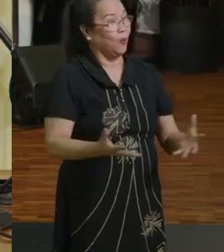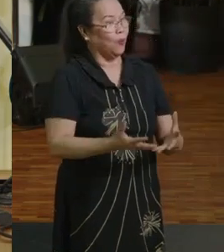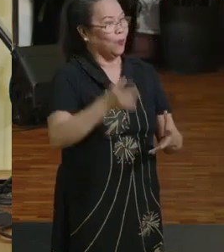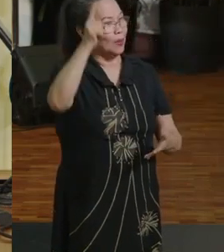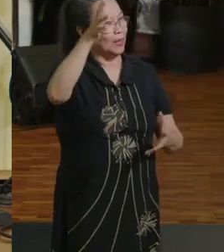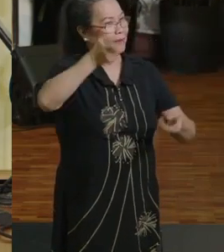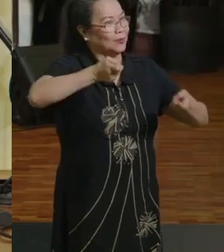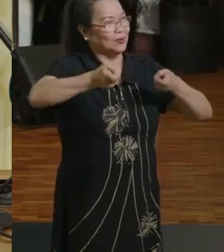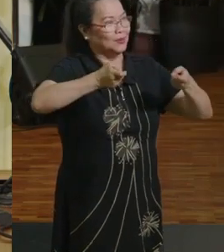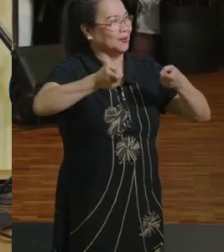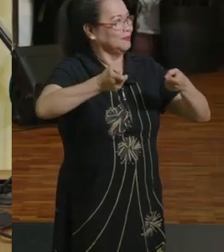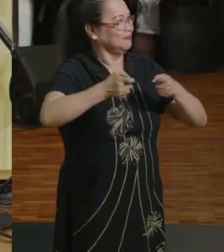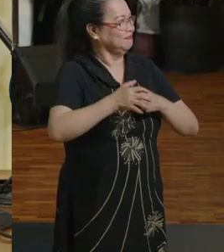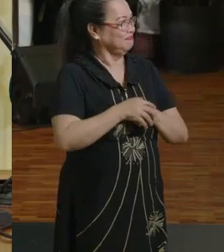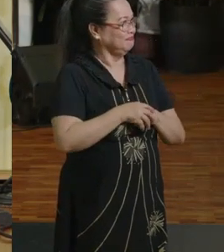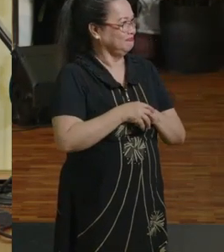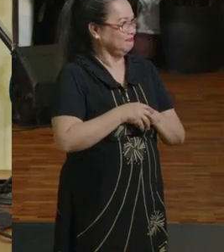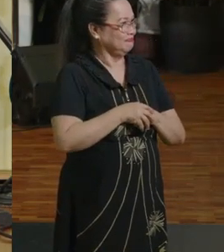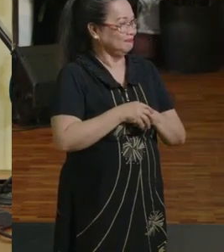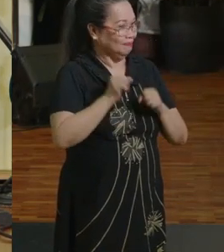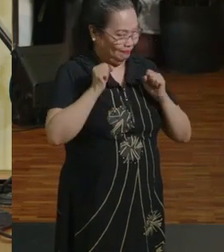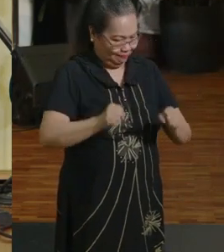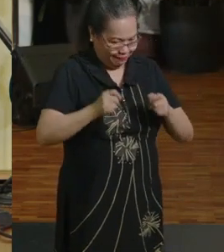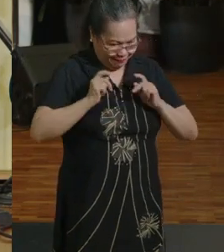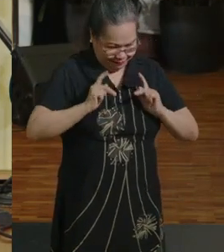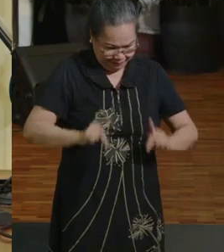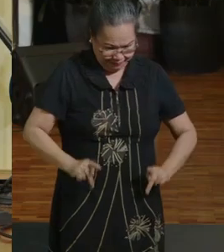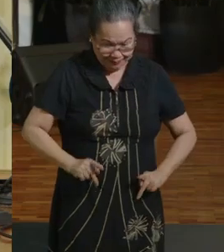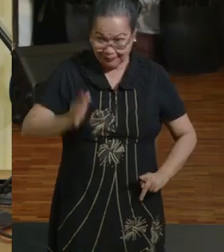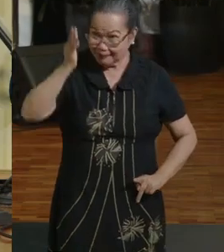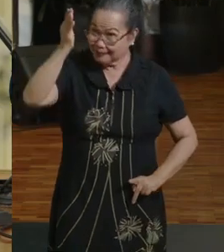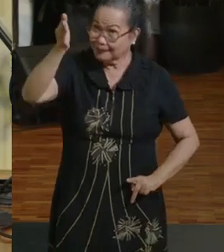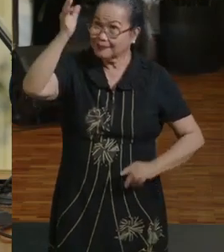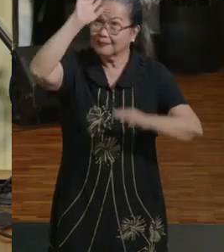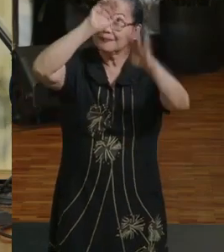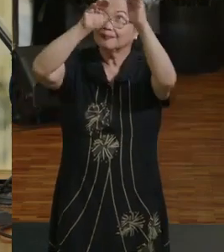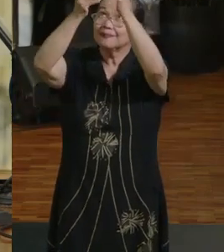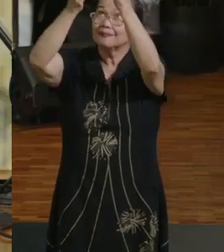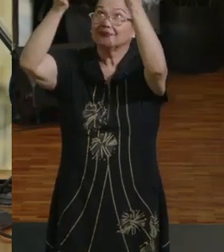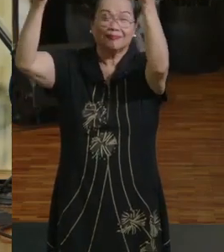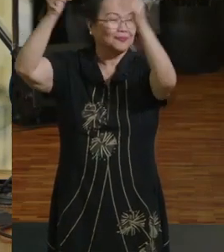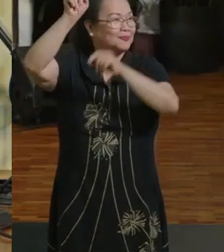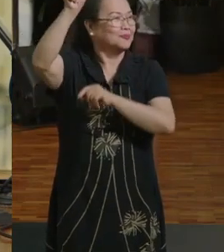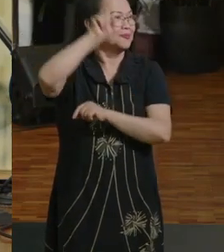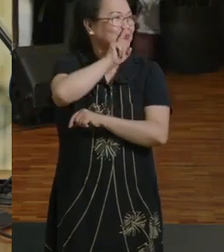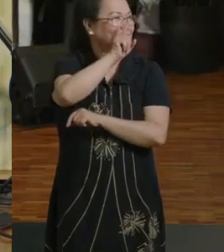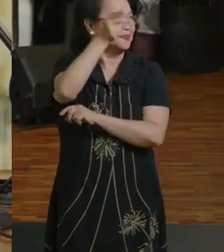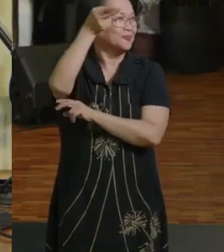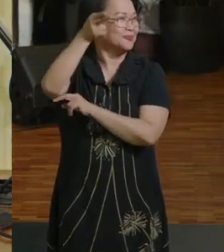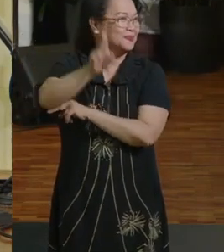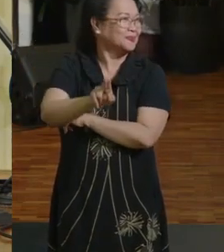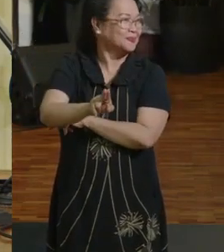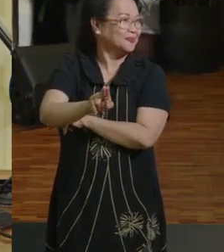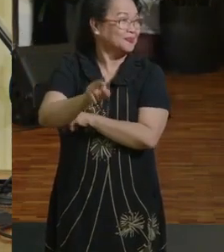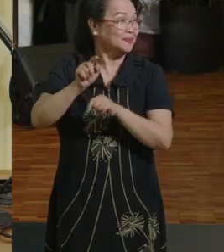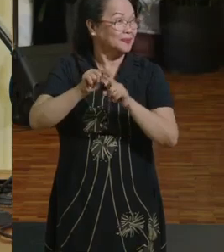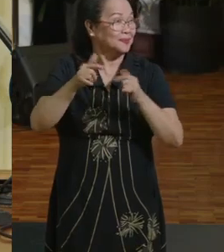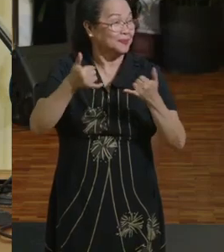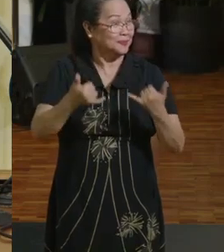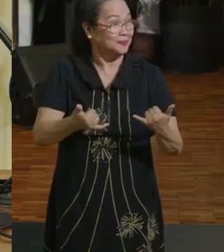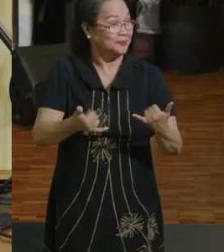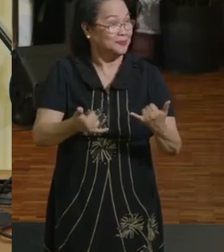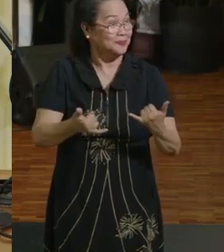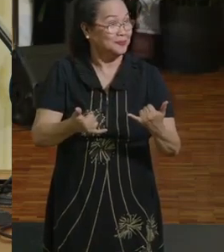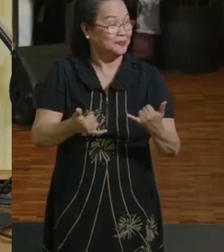rules. So pwede siyang physical place. In the future, it will be a physical place. Pero in one